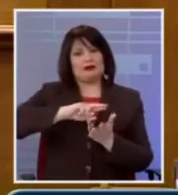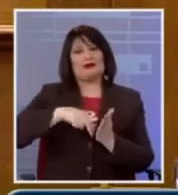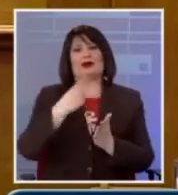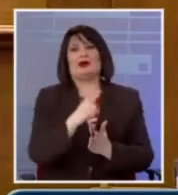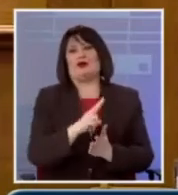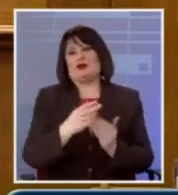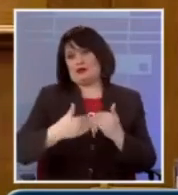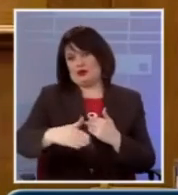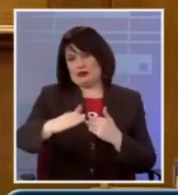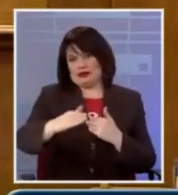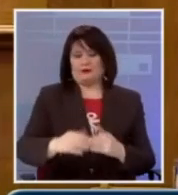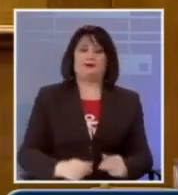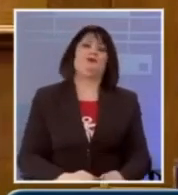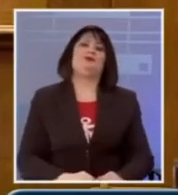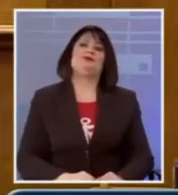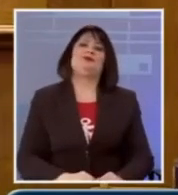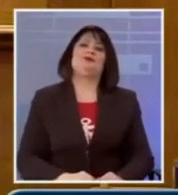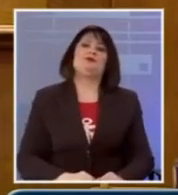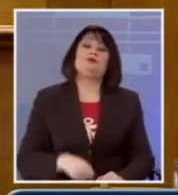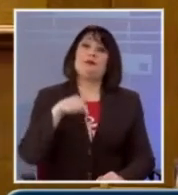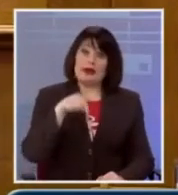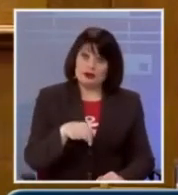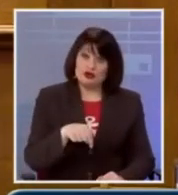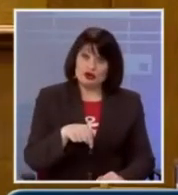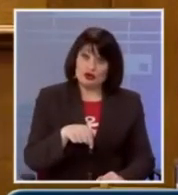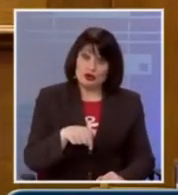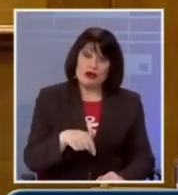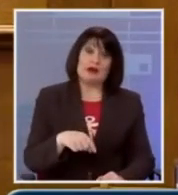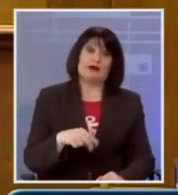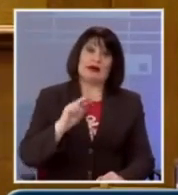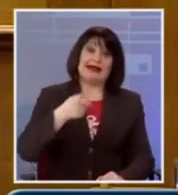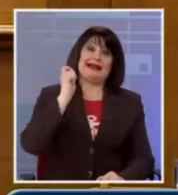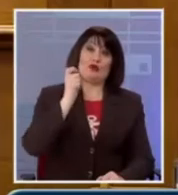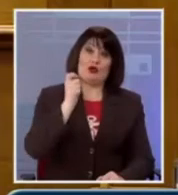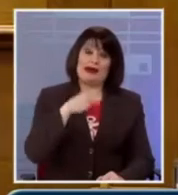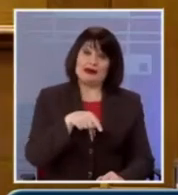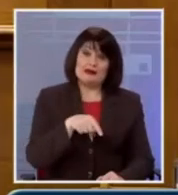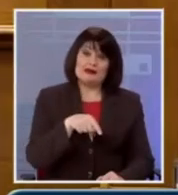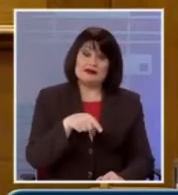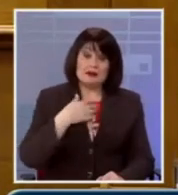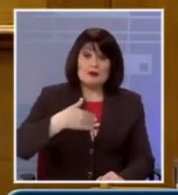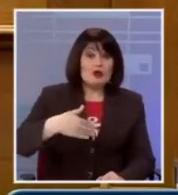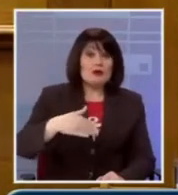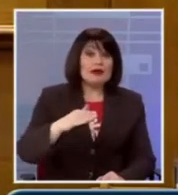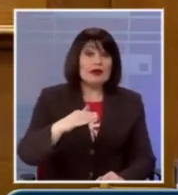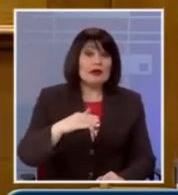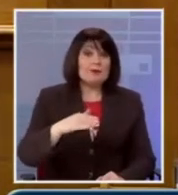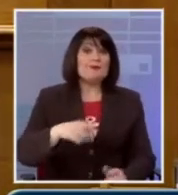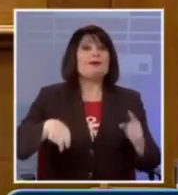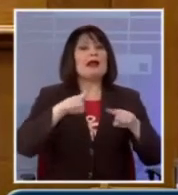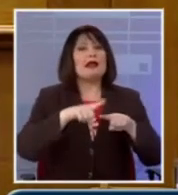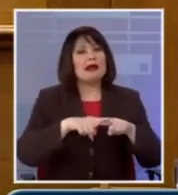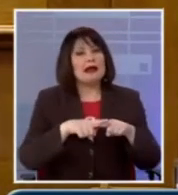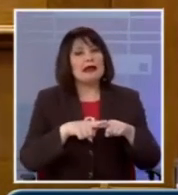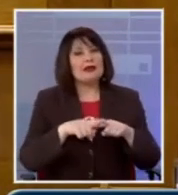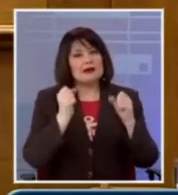νέα εποχή. Τώρα, κύριοι βουλευτές της αξιωματικής αντιπολίτευσης, έχει πλέον απορρίψει την προοπτική του να μείνει η Ελλάδα σε